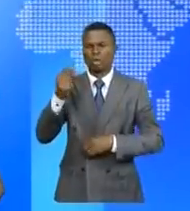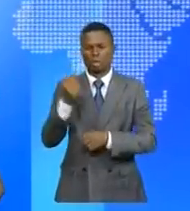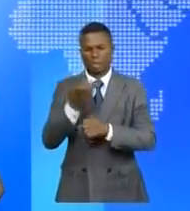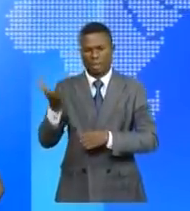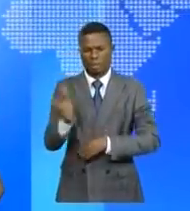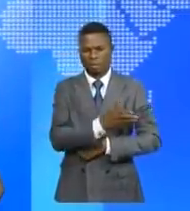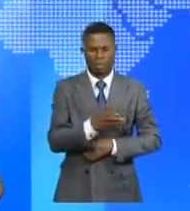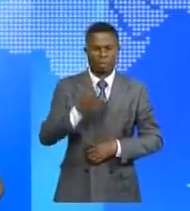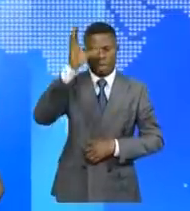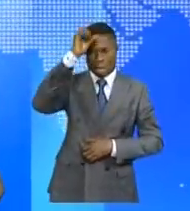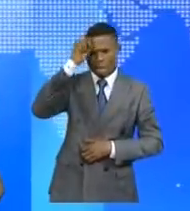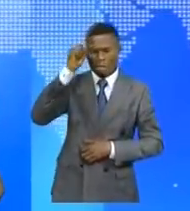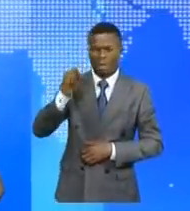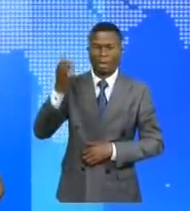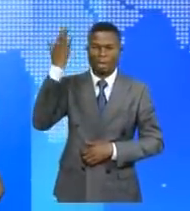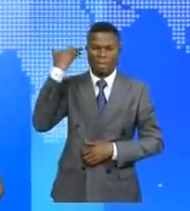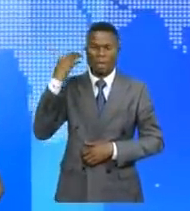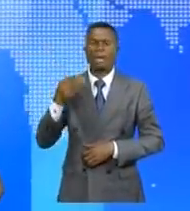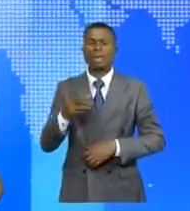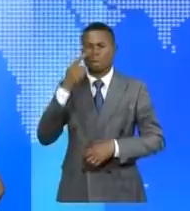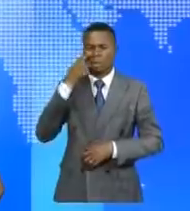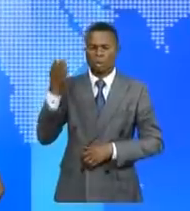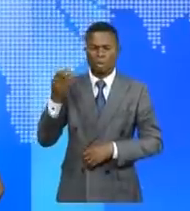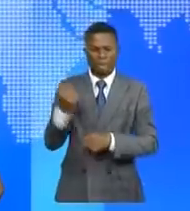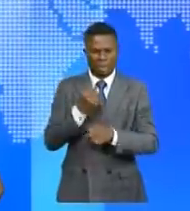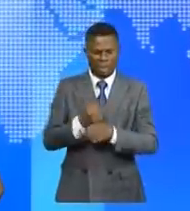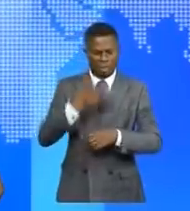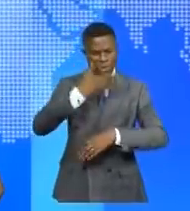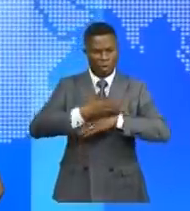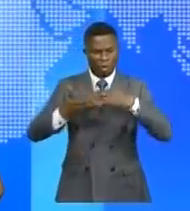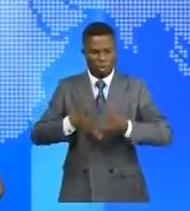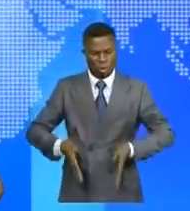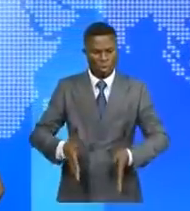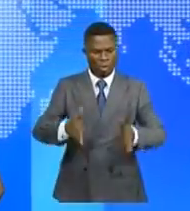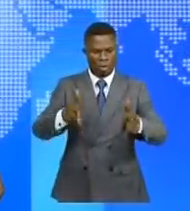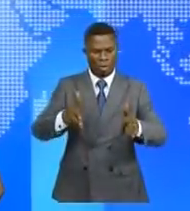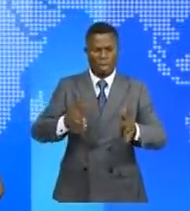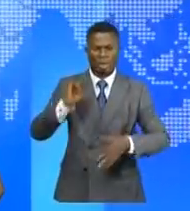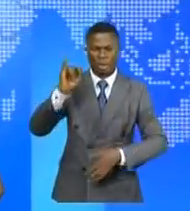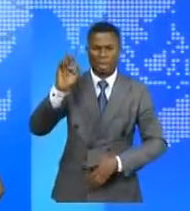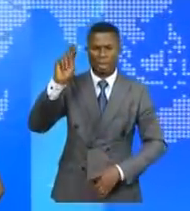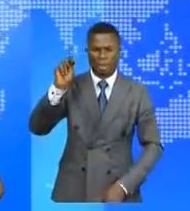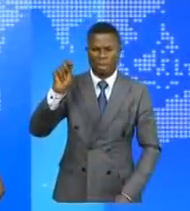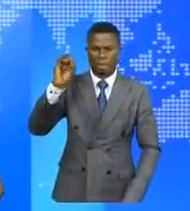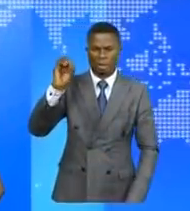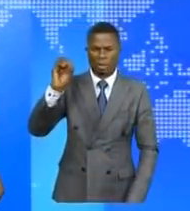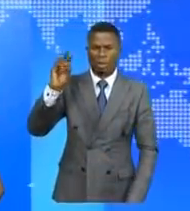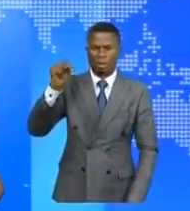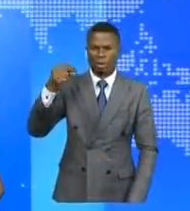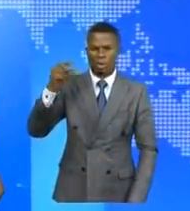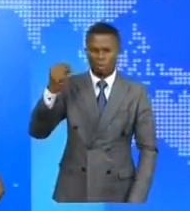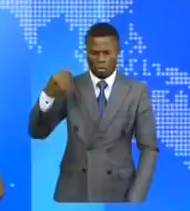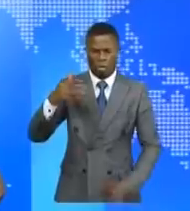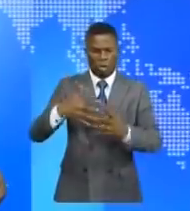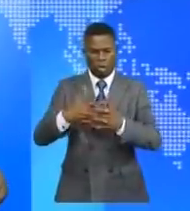du Maïndoumbé, en prévision du lancement des travaux de réhabilitation des routes à Inongo, les engins relatifs sont